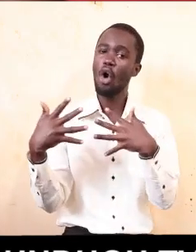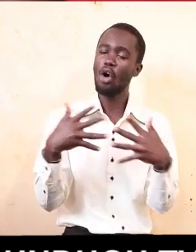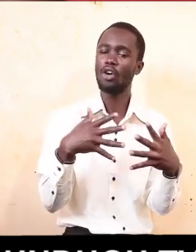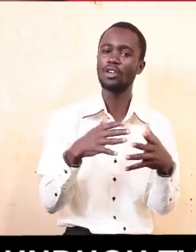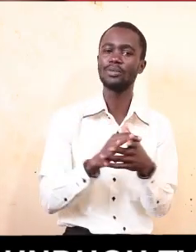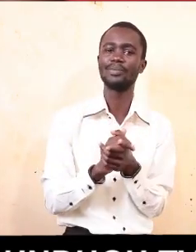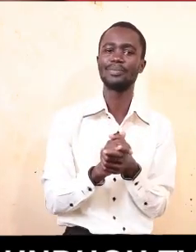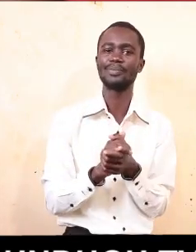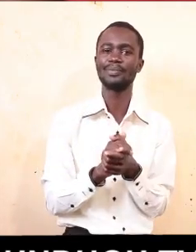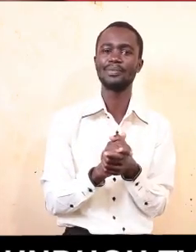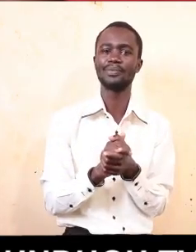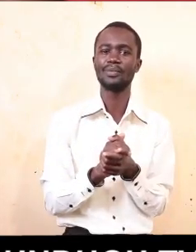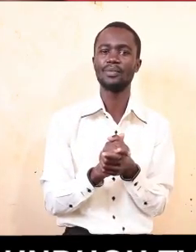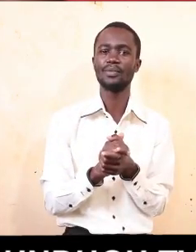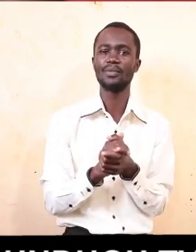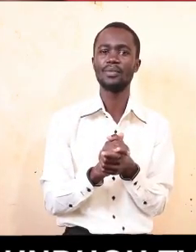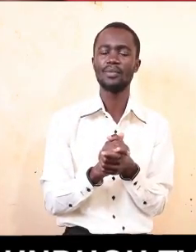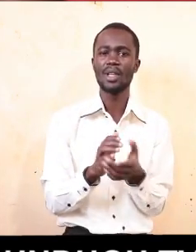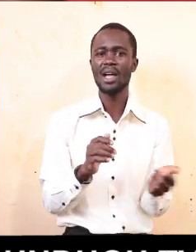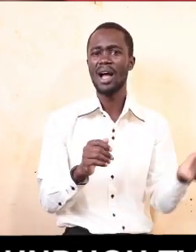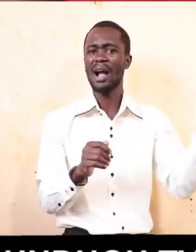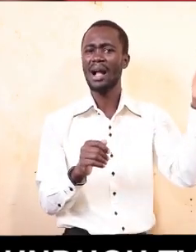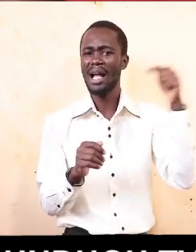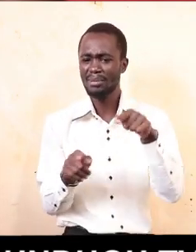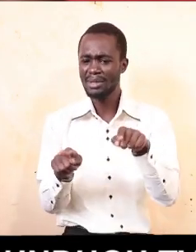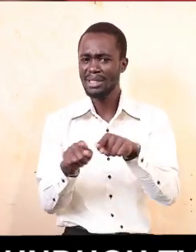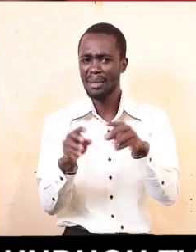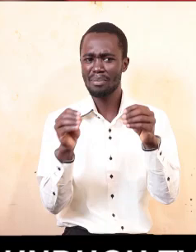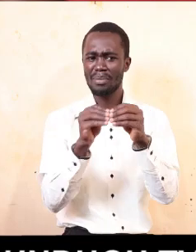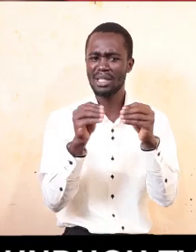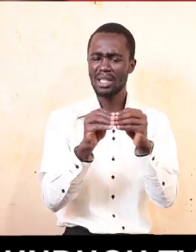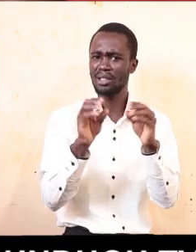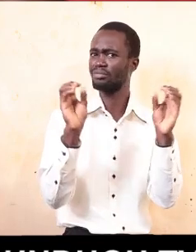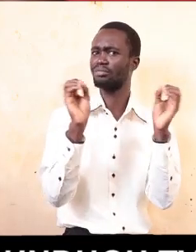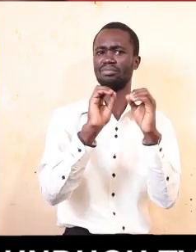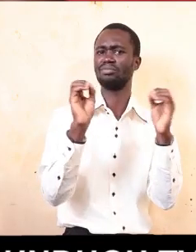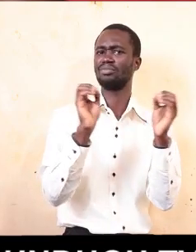prepare for battle. Msije tu kama tunakuja kwa mgusano wa